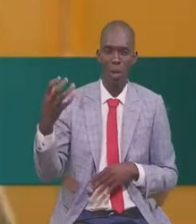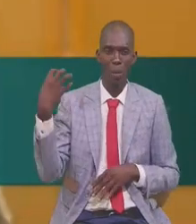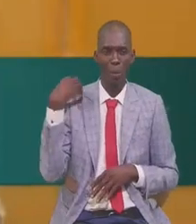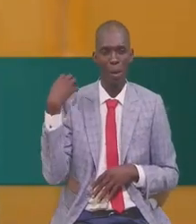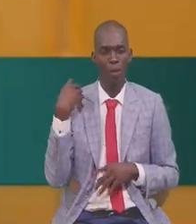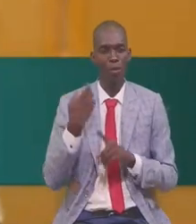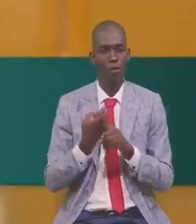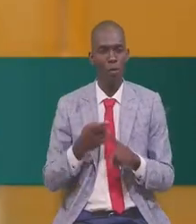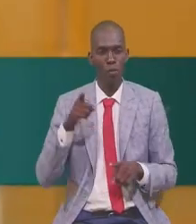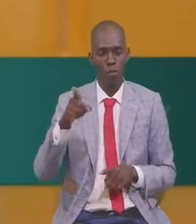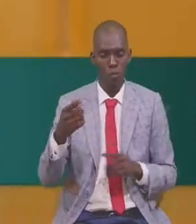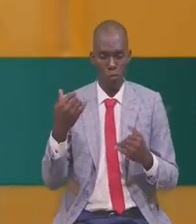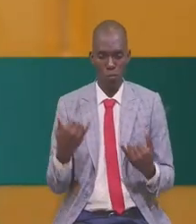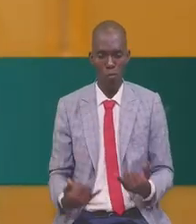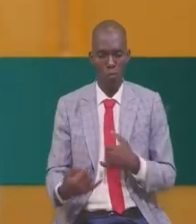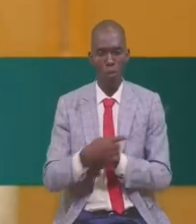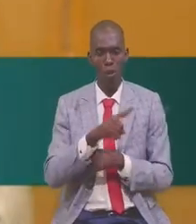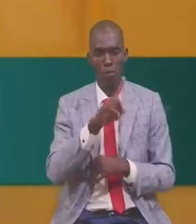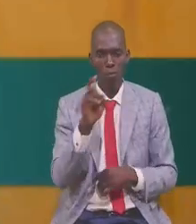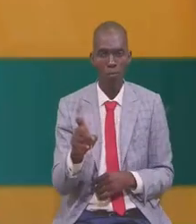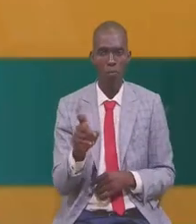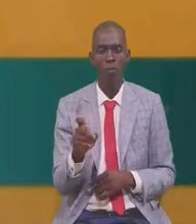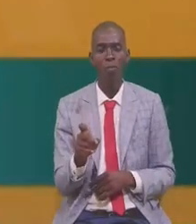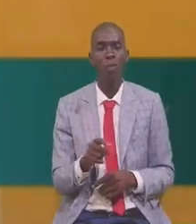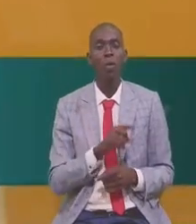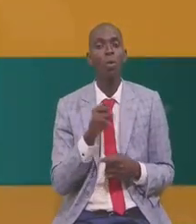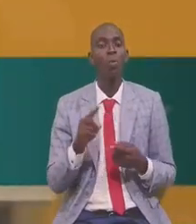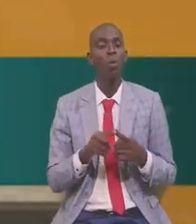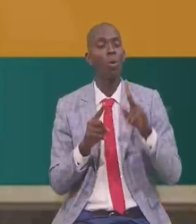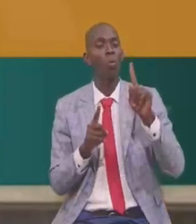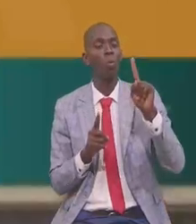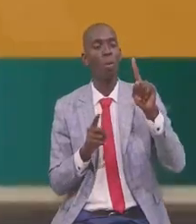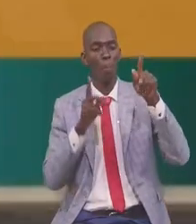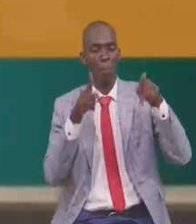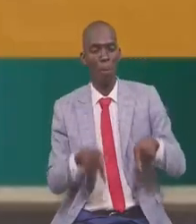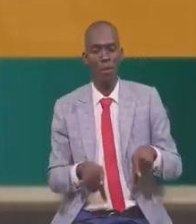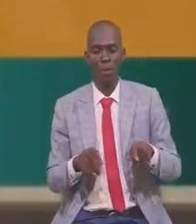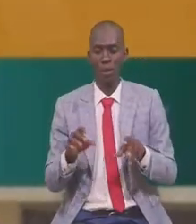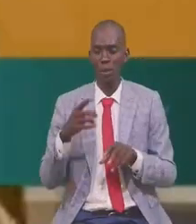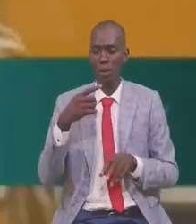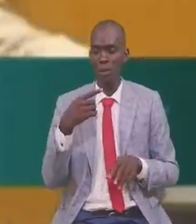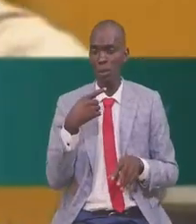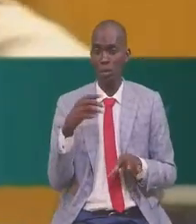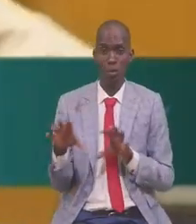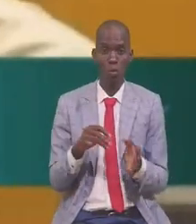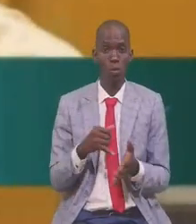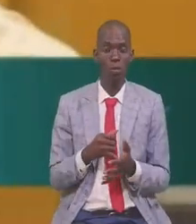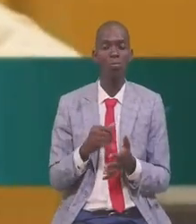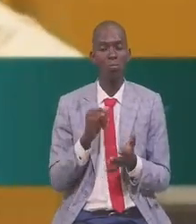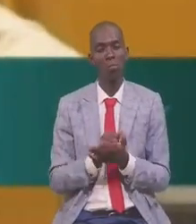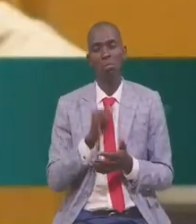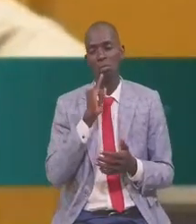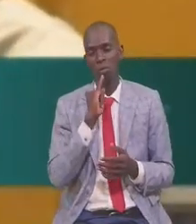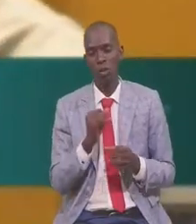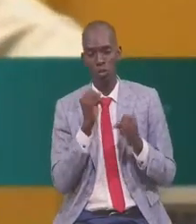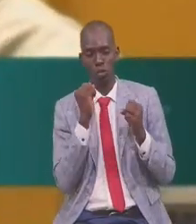l'Éternel enlève au lieu de ton maître au-dessus de ta tête quand une personne le fait? C'est assez fort